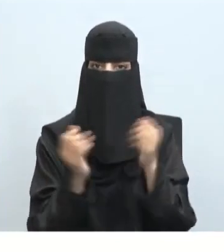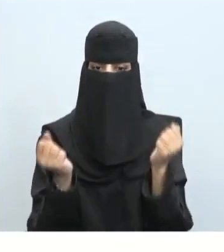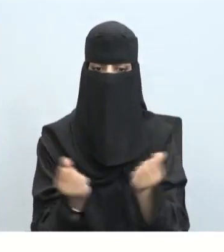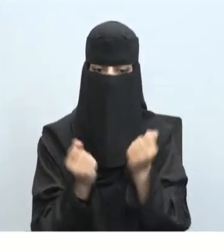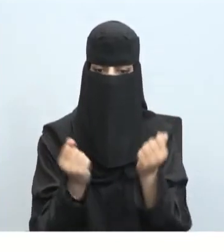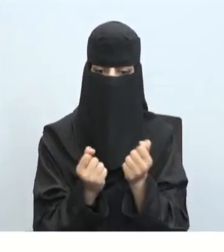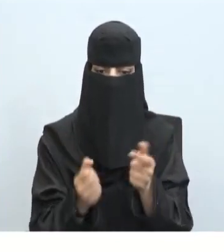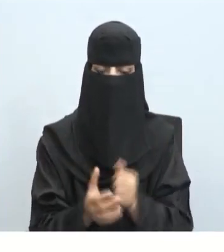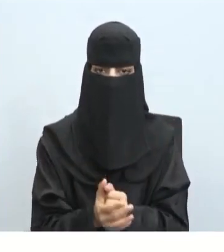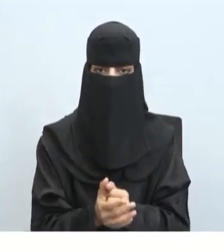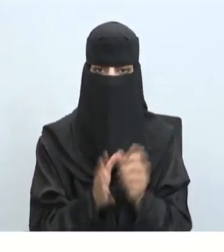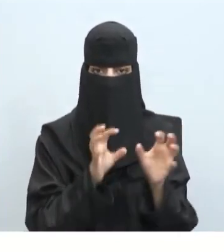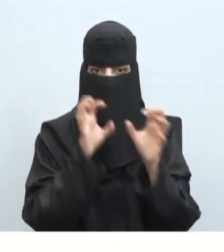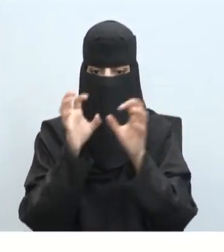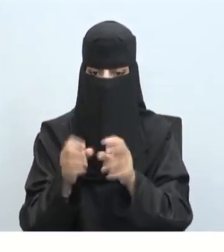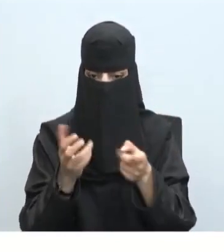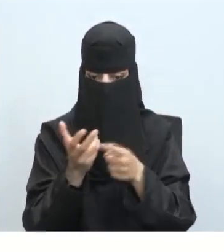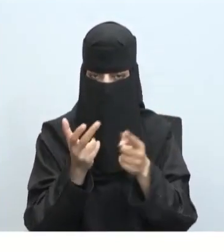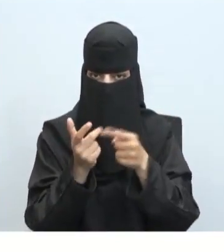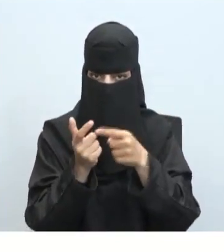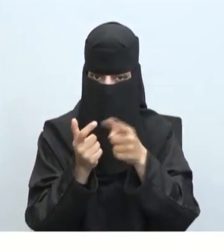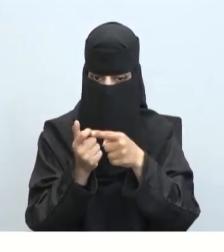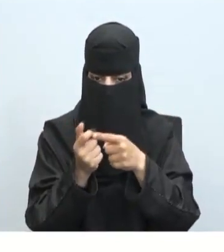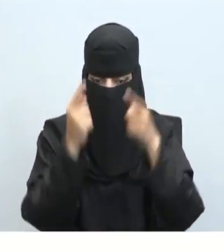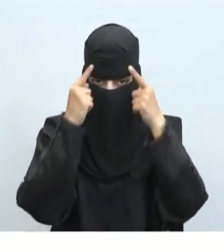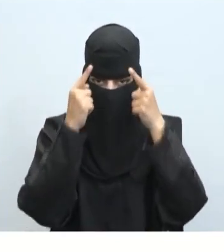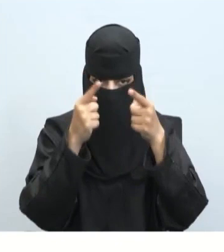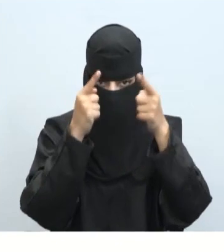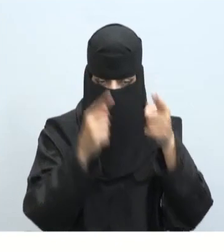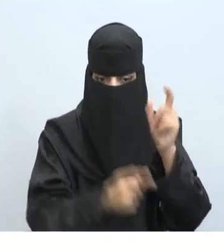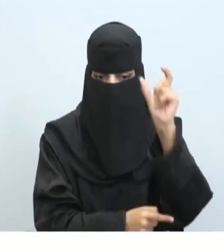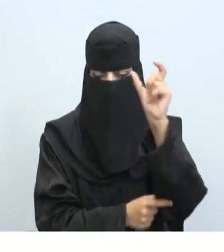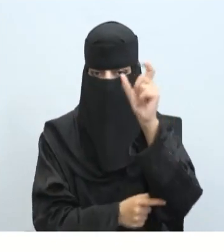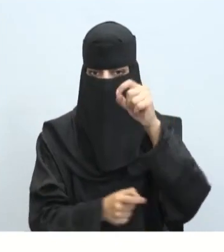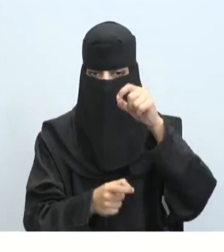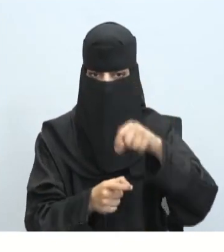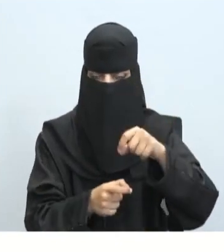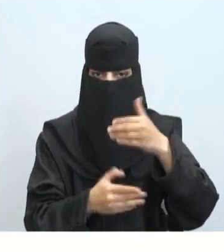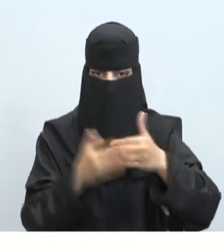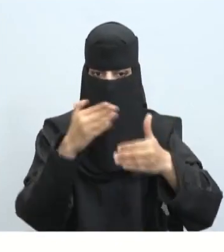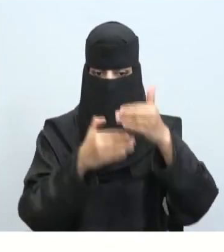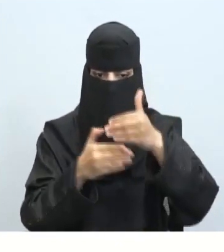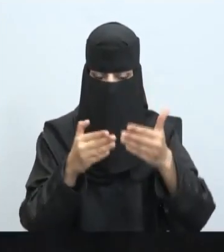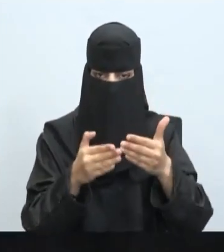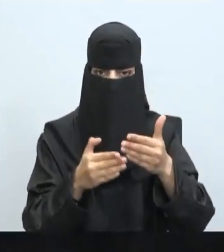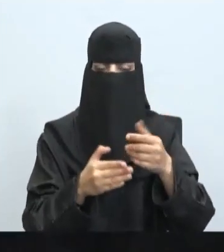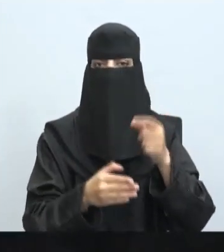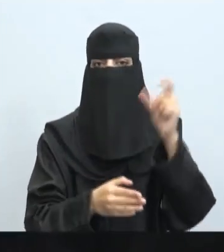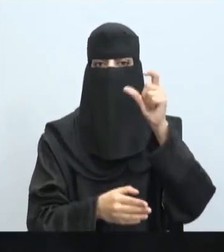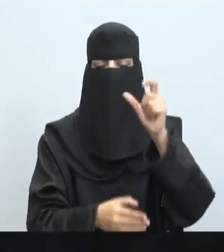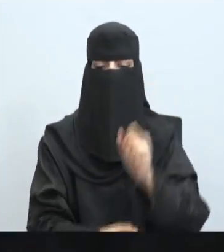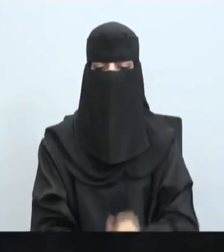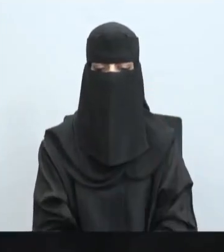مرحلي اذكر اشهر المساجد التي بناها المسلمون اذكر